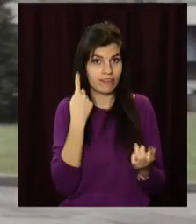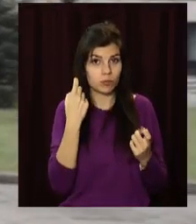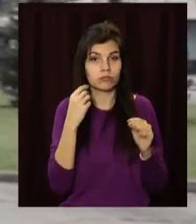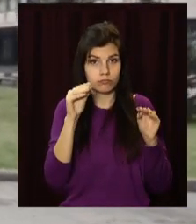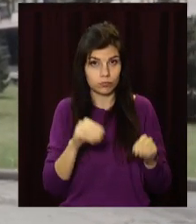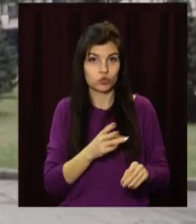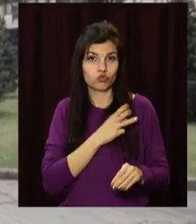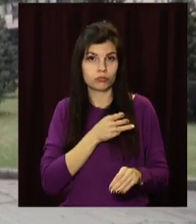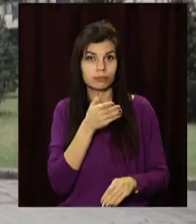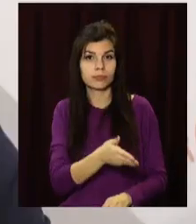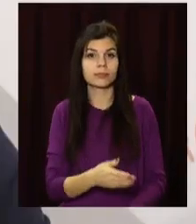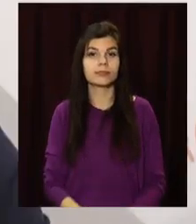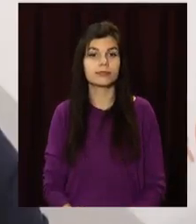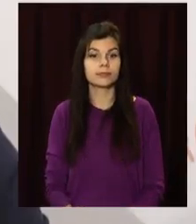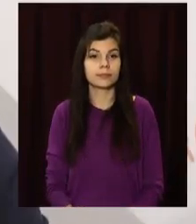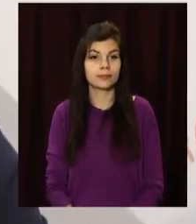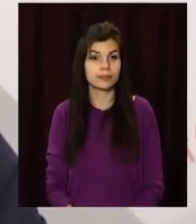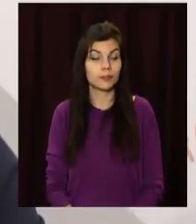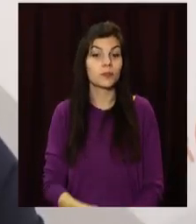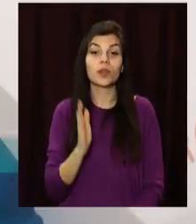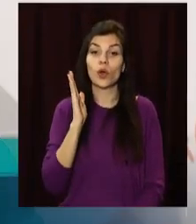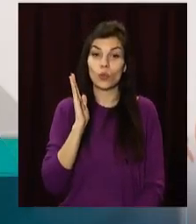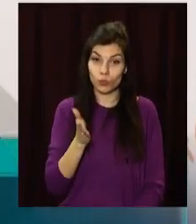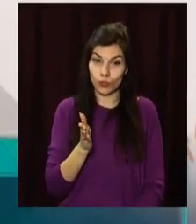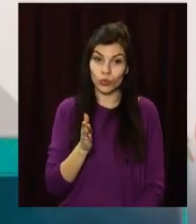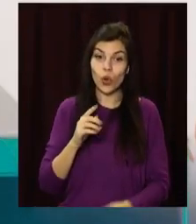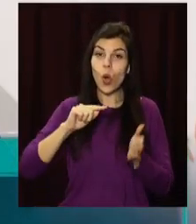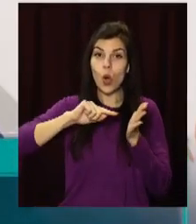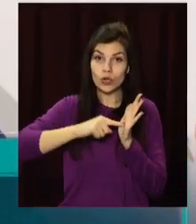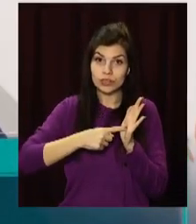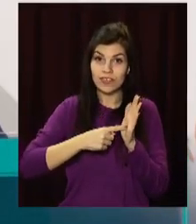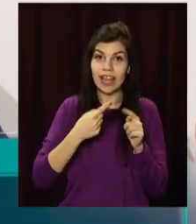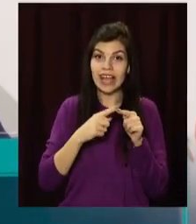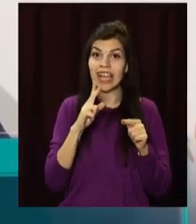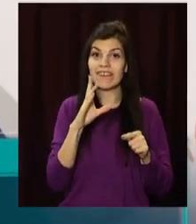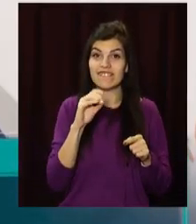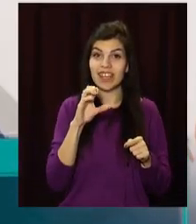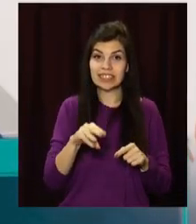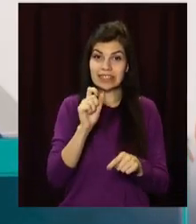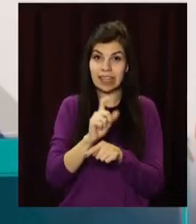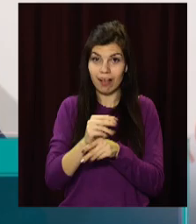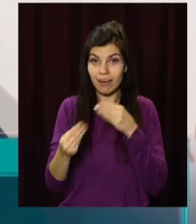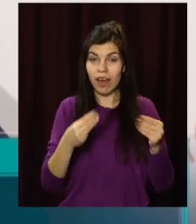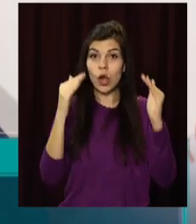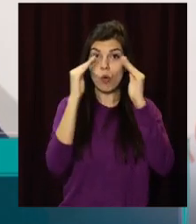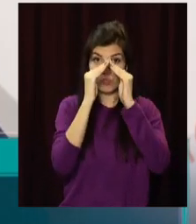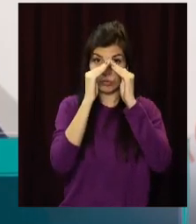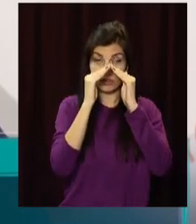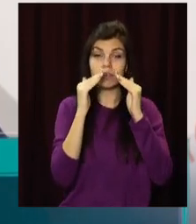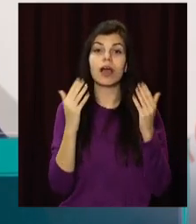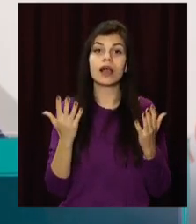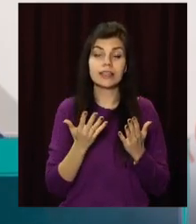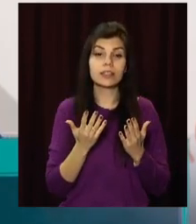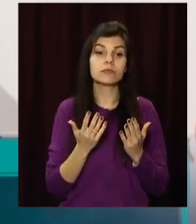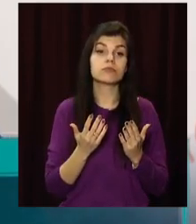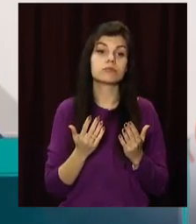історичних локацій. Триватиме імпровізована подорож майже 3 години. Долучитися до неї можуть усі охочі. Для цього треба лише